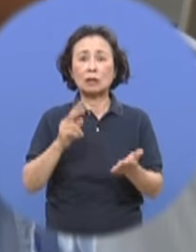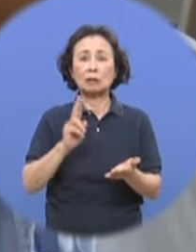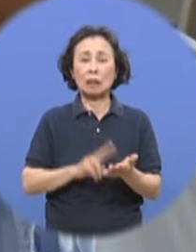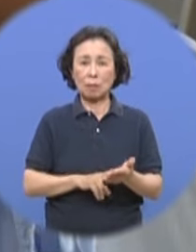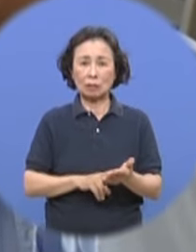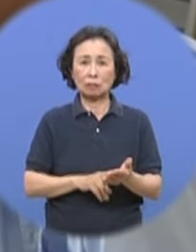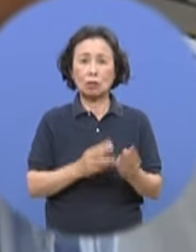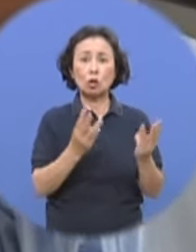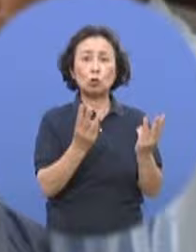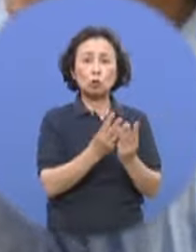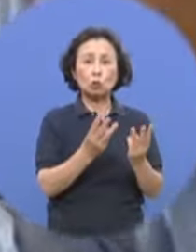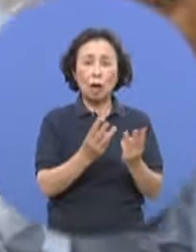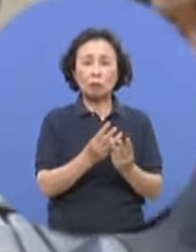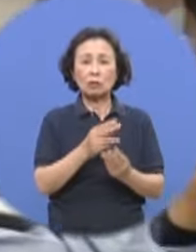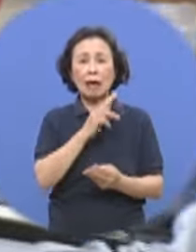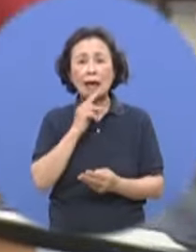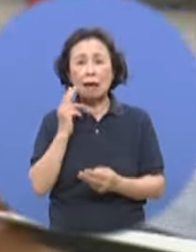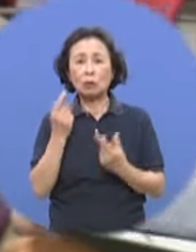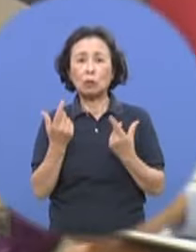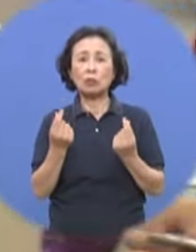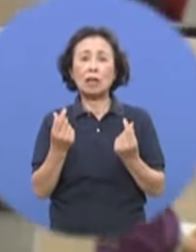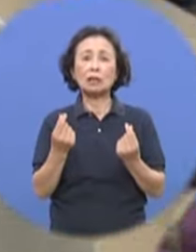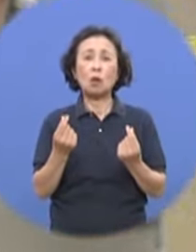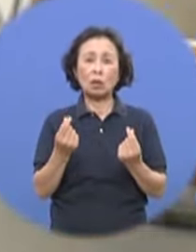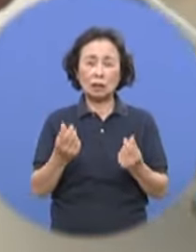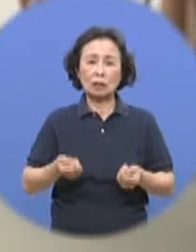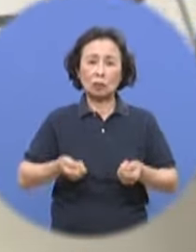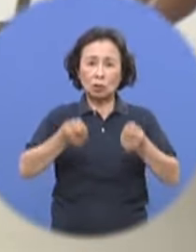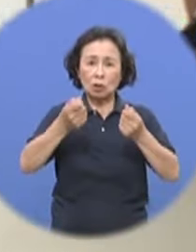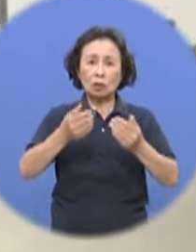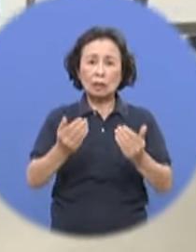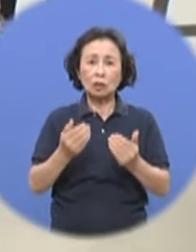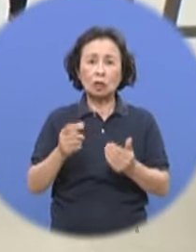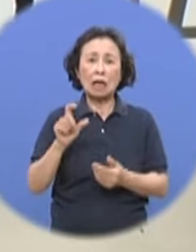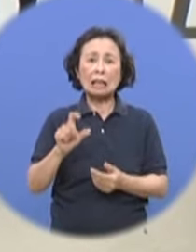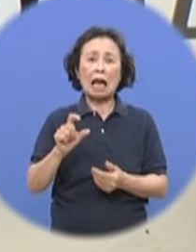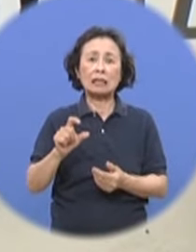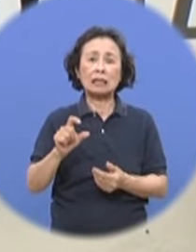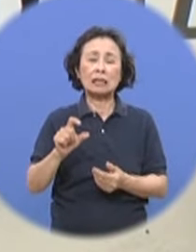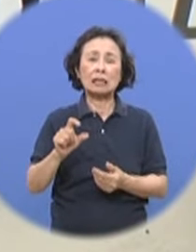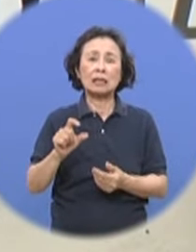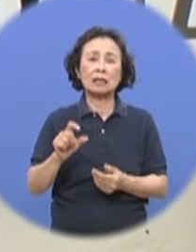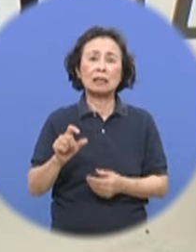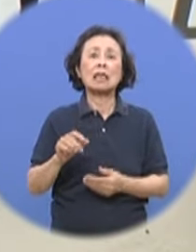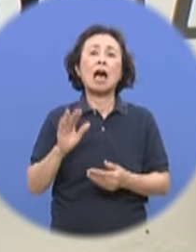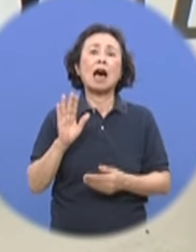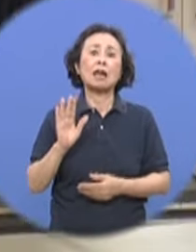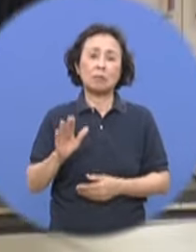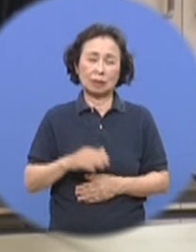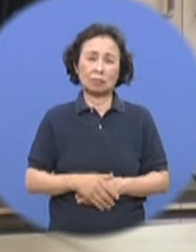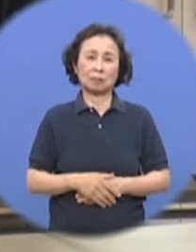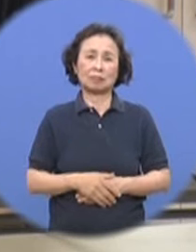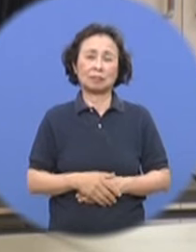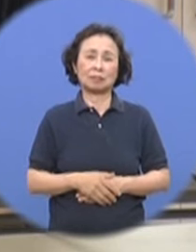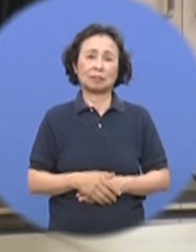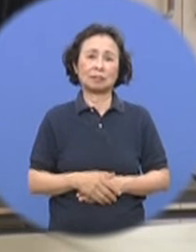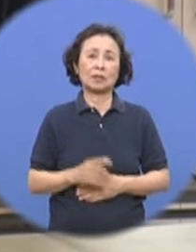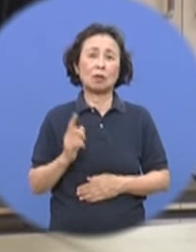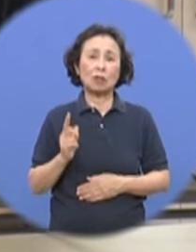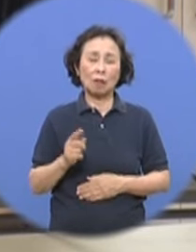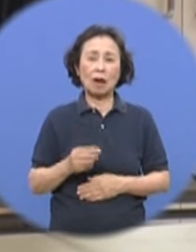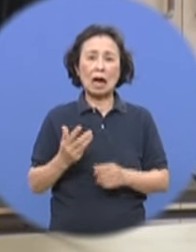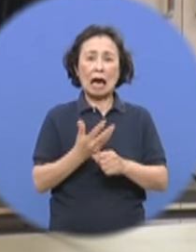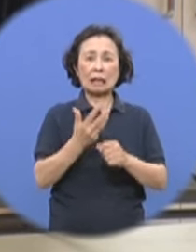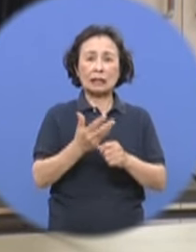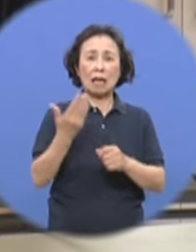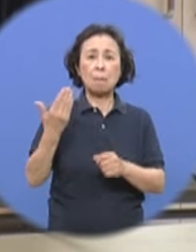などの教科と同様に卒業に必要な単位を認める授業の一つです。新庄高校では8年